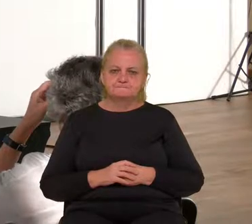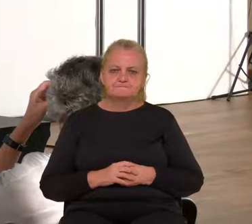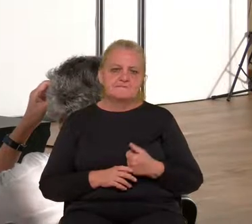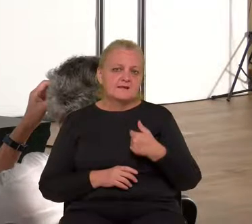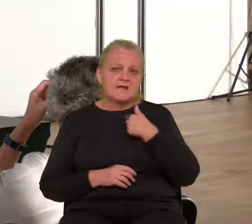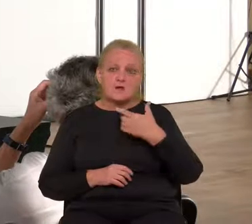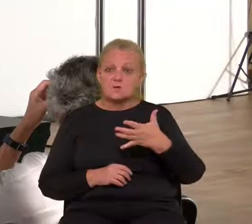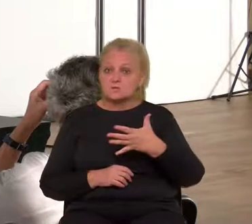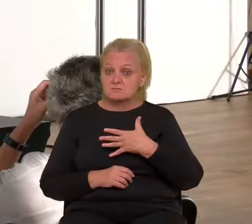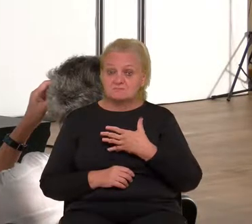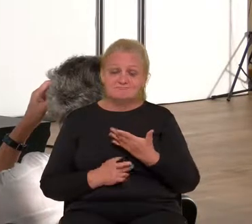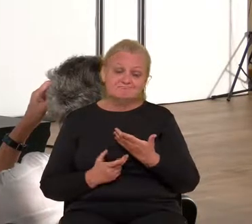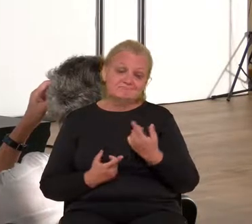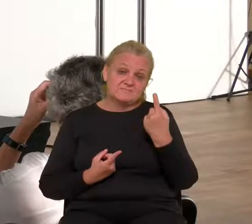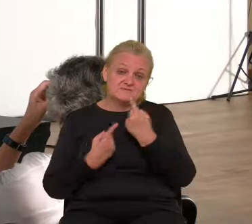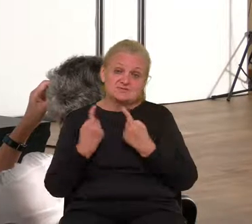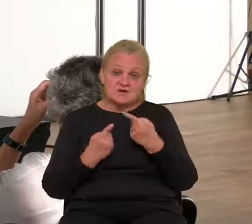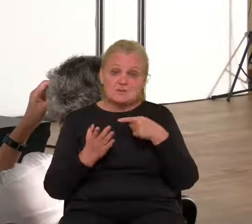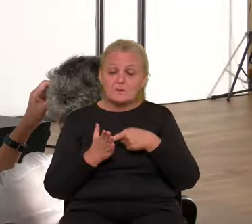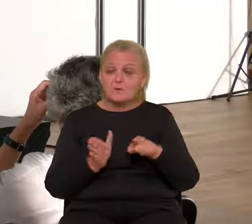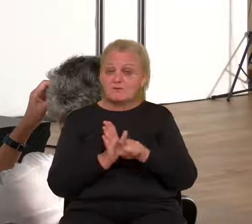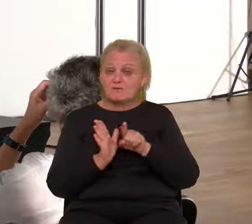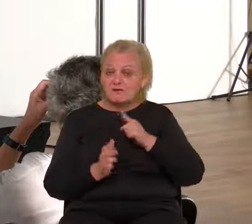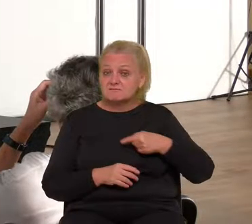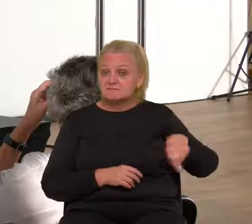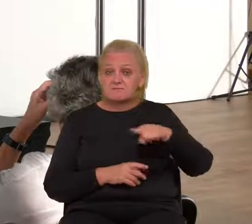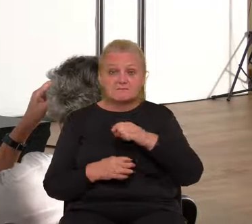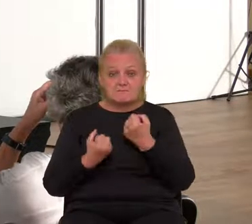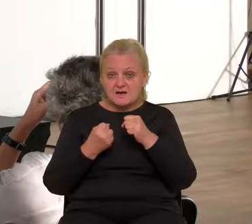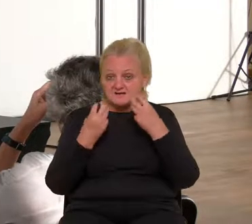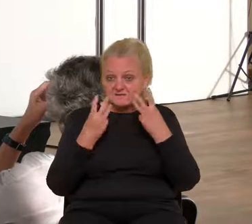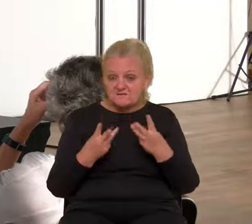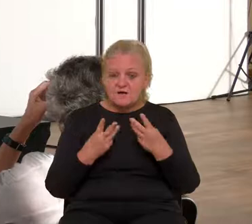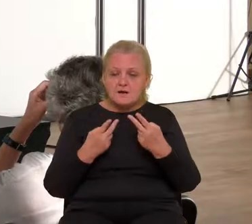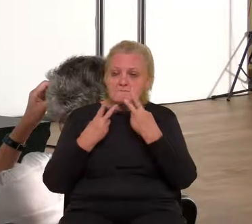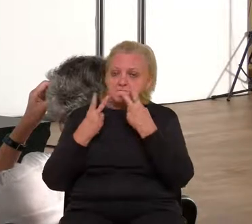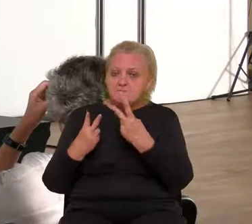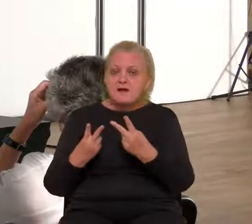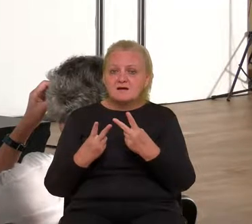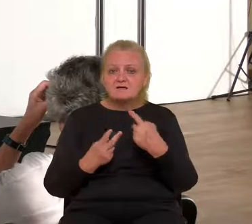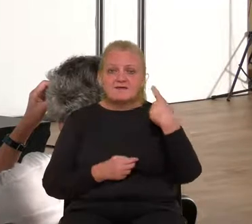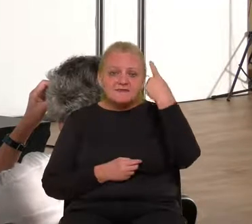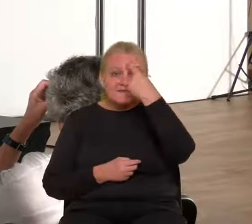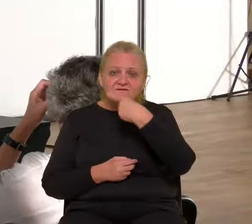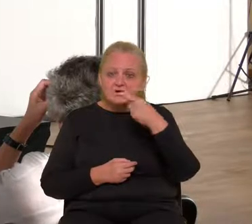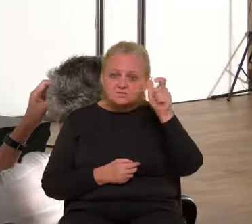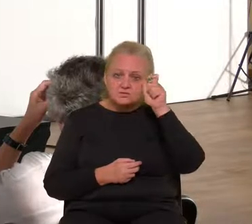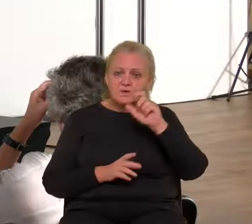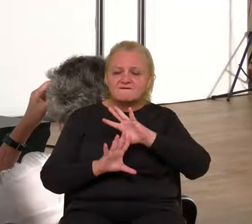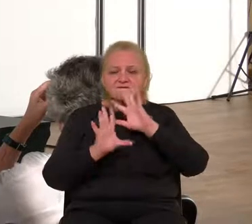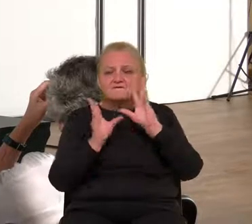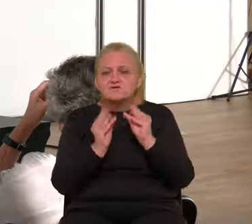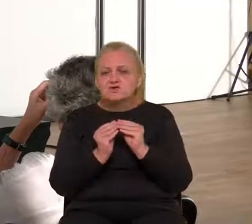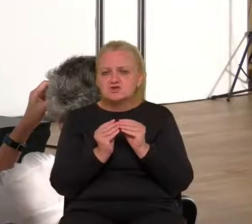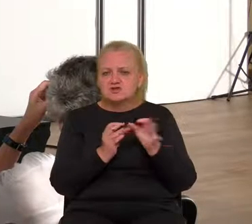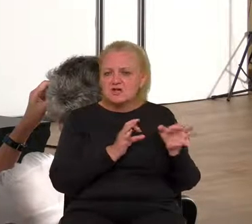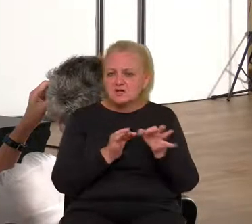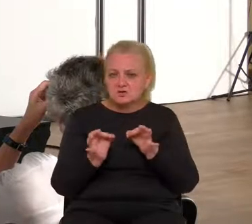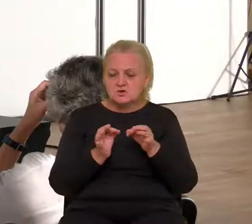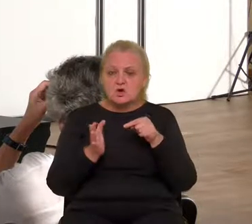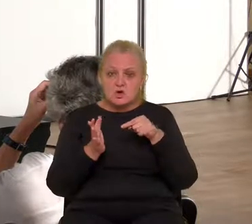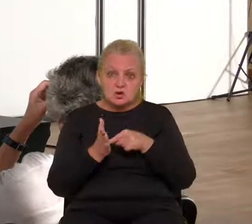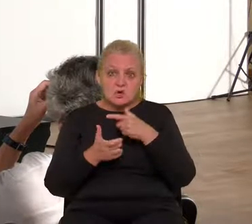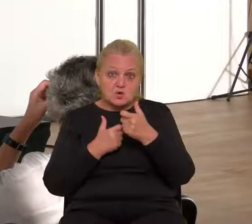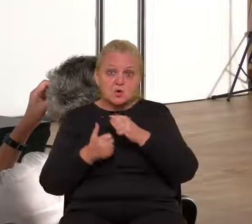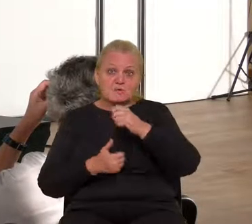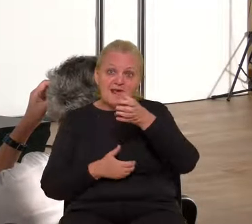Wydaje mi się, że jest to dla nas wszystkich bardzo ważne, aby dostrzec tą ludzką twarz w tych wszystkich historiach. Tak robią